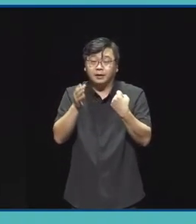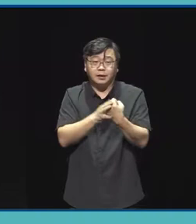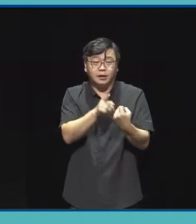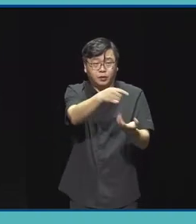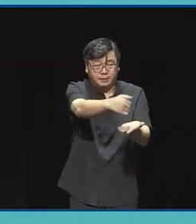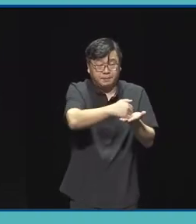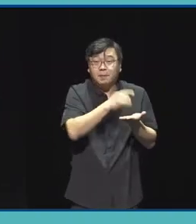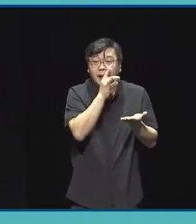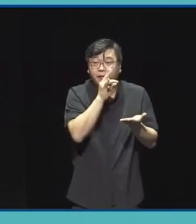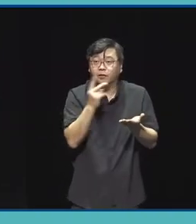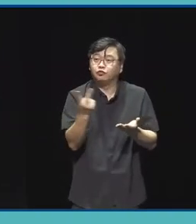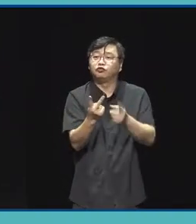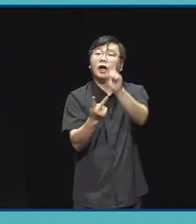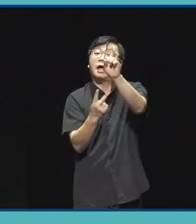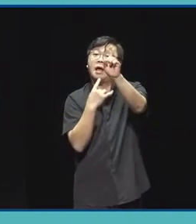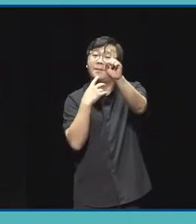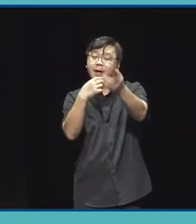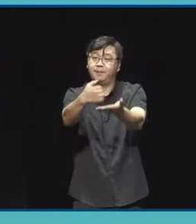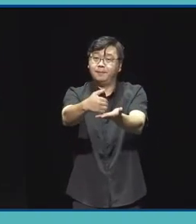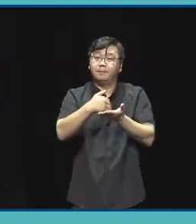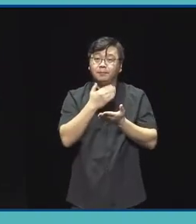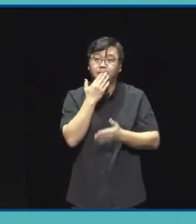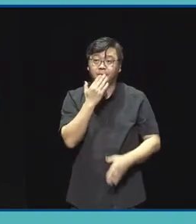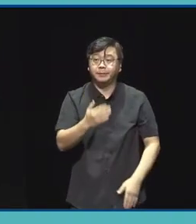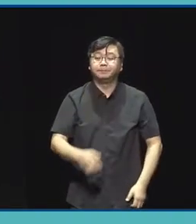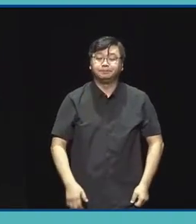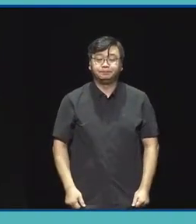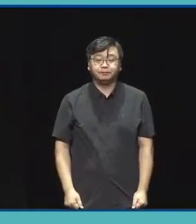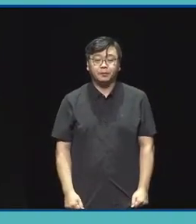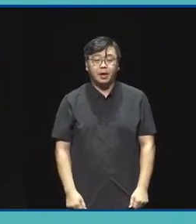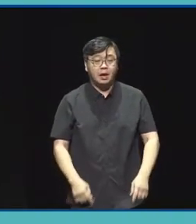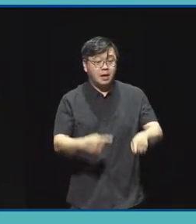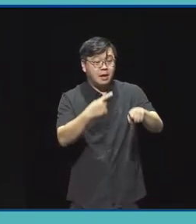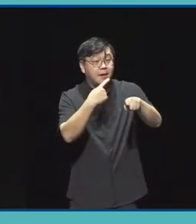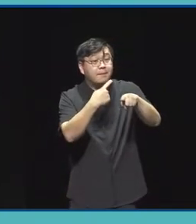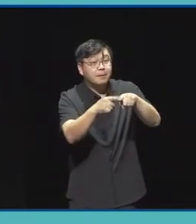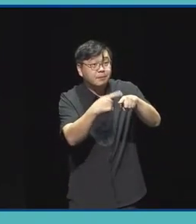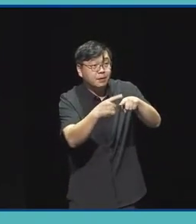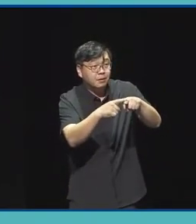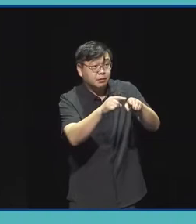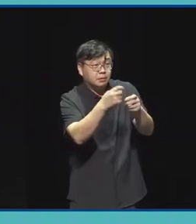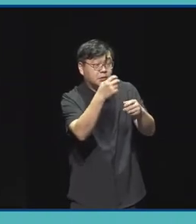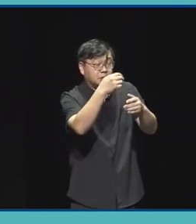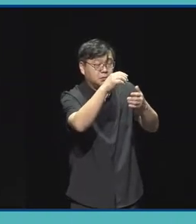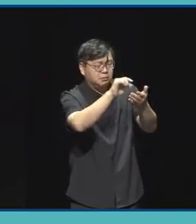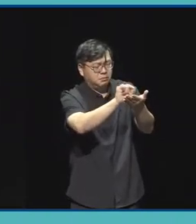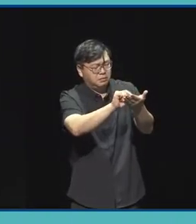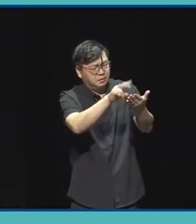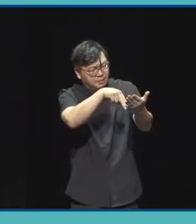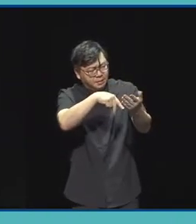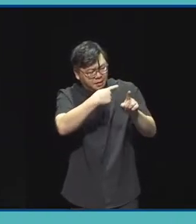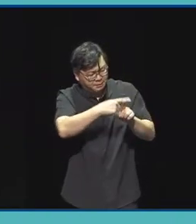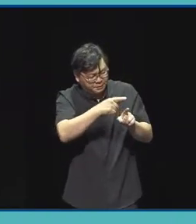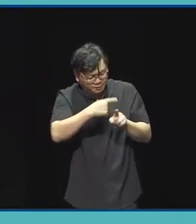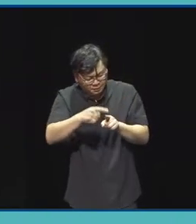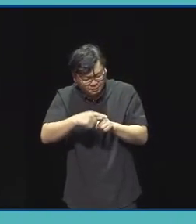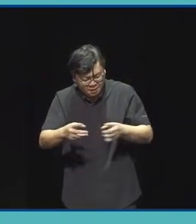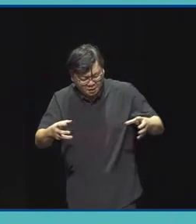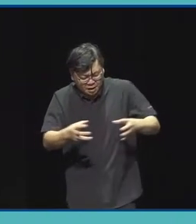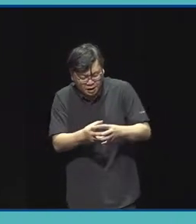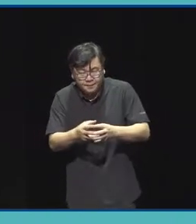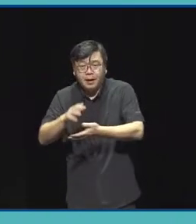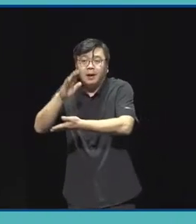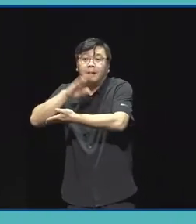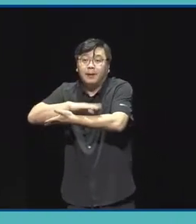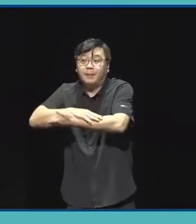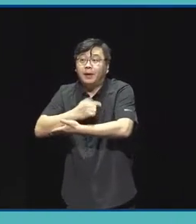중요한 변화이므로 꼭 기억해 주시기 바랍니다. 비평문을 집필해서 발표를 하거나 또는 비평집을 발간할 계획이 있으신 분들은